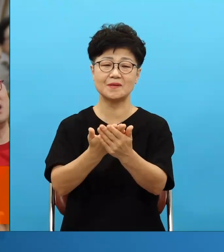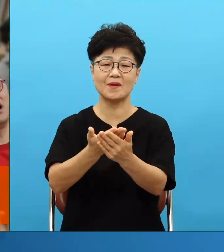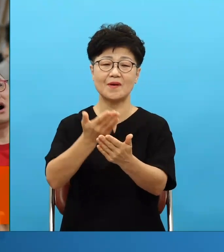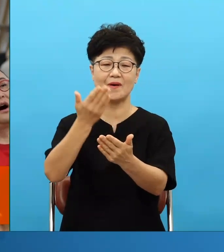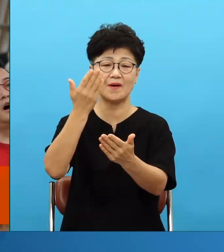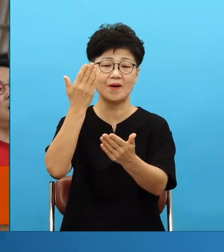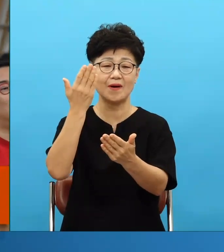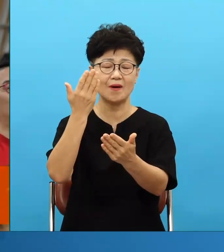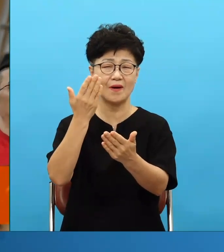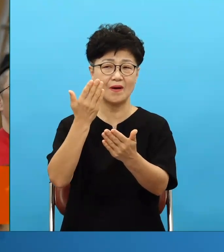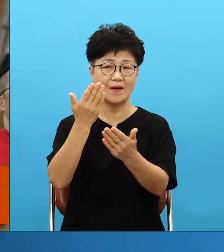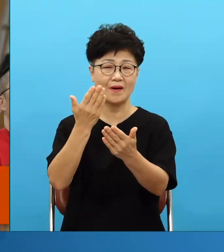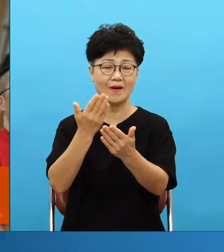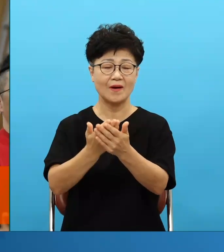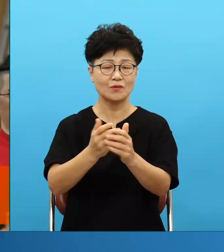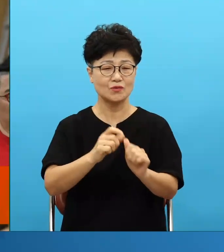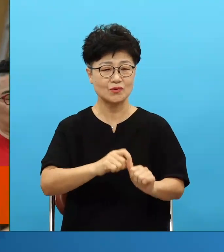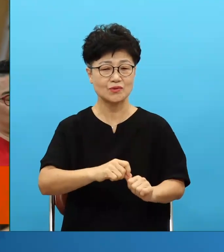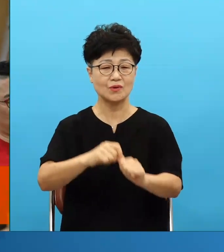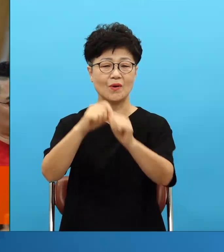가르치소서.